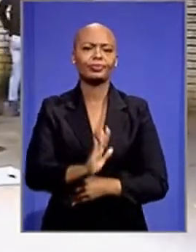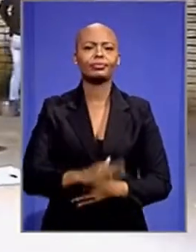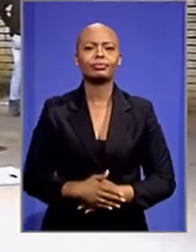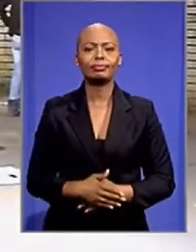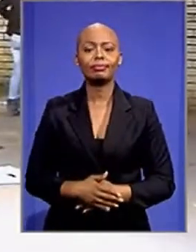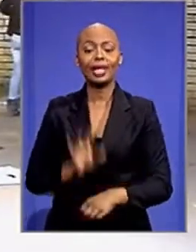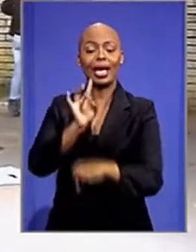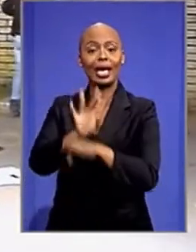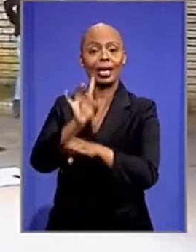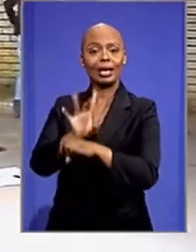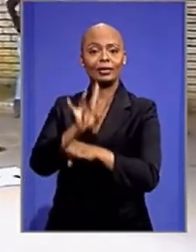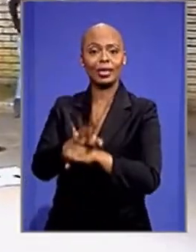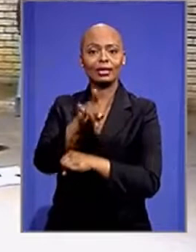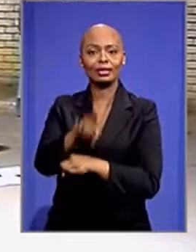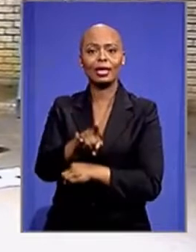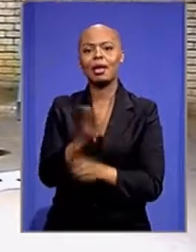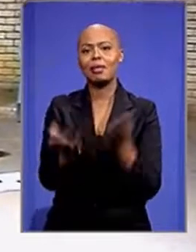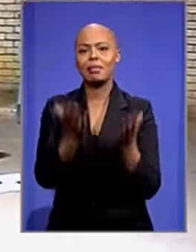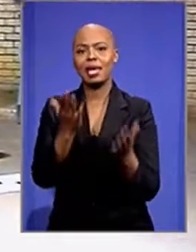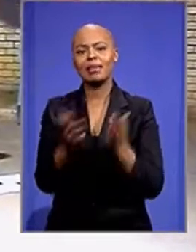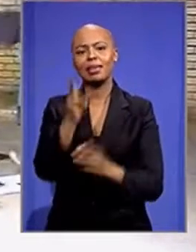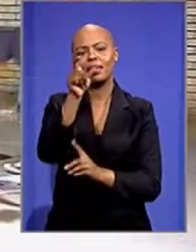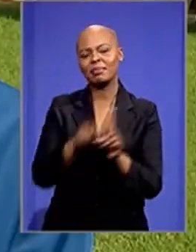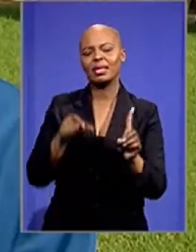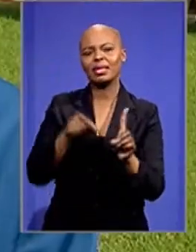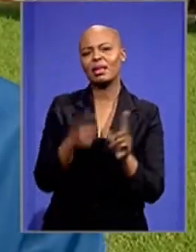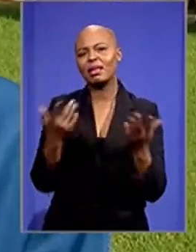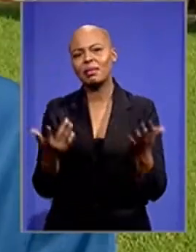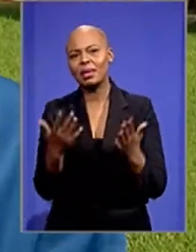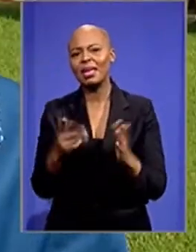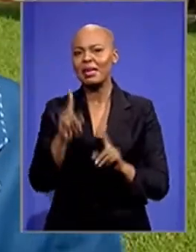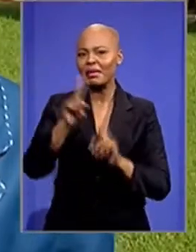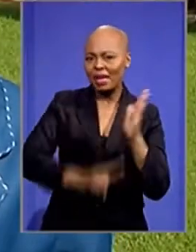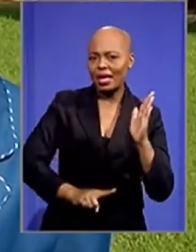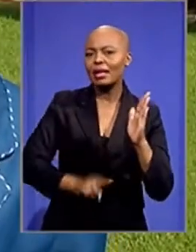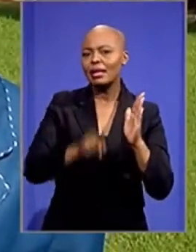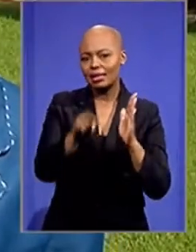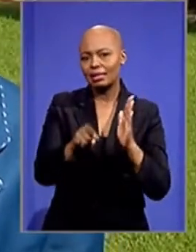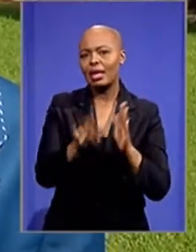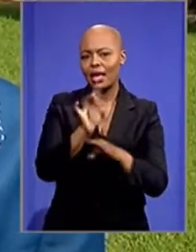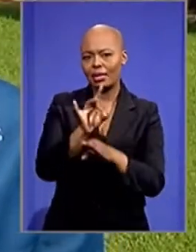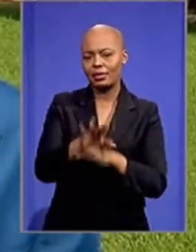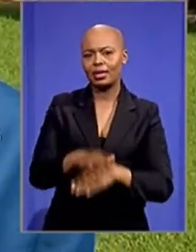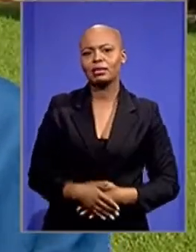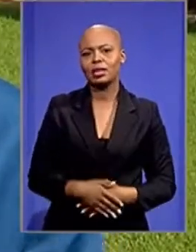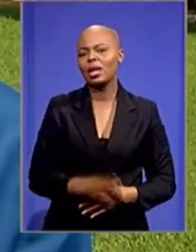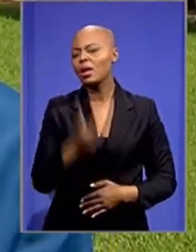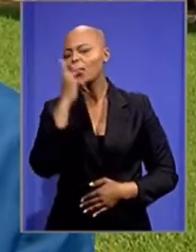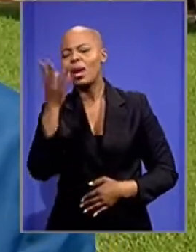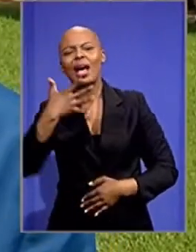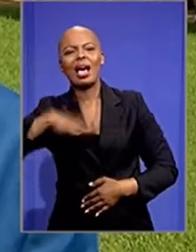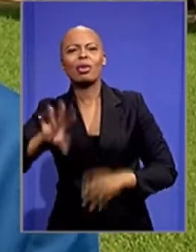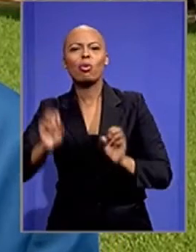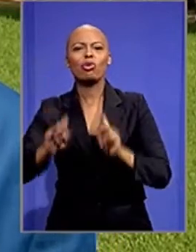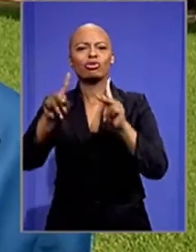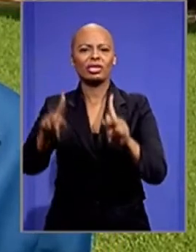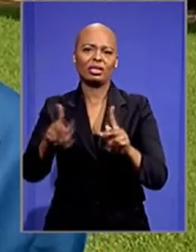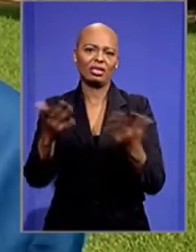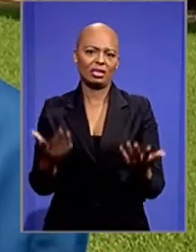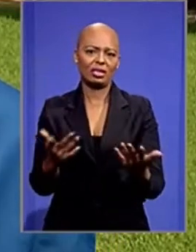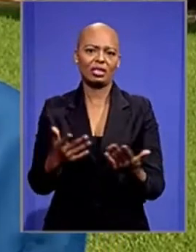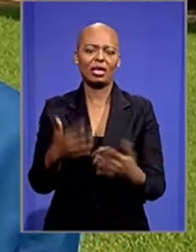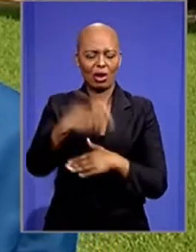ho barutwana ba kekeng ba atleha. A ba lebelle menyetla e mengwe outside matric ba lebelle ka di